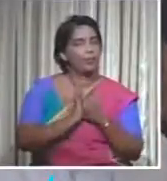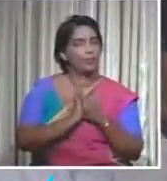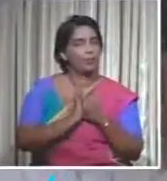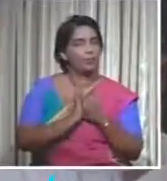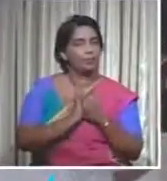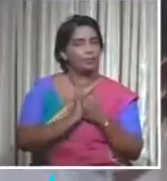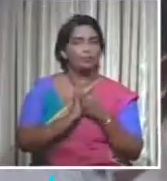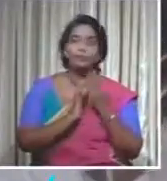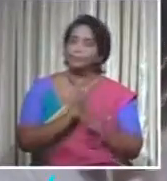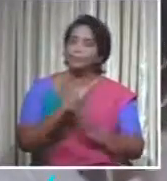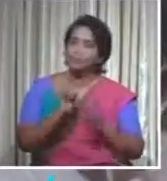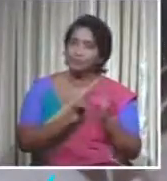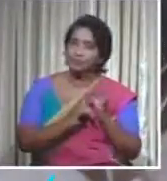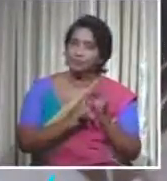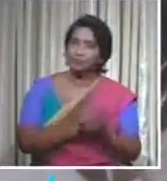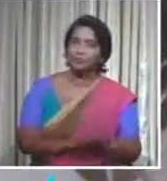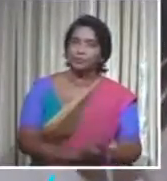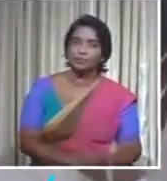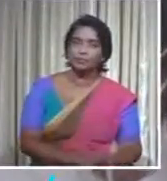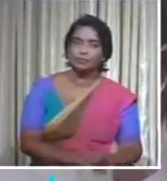अमचरवे